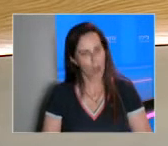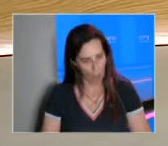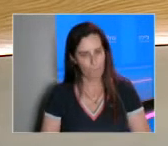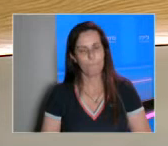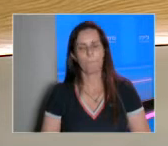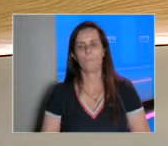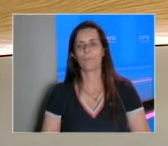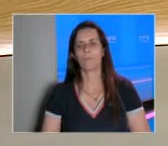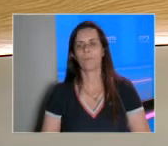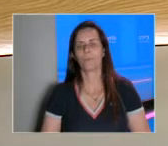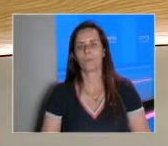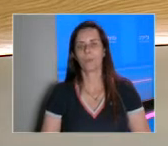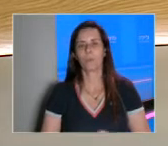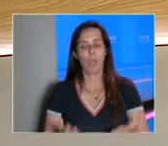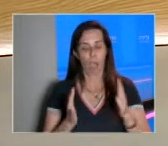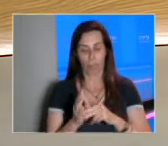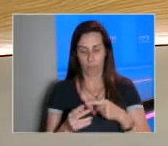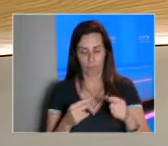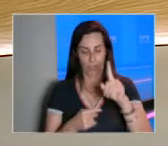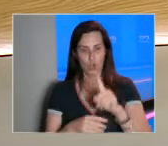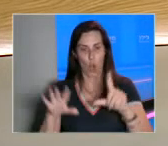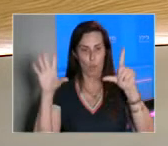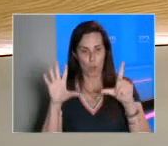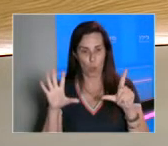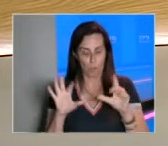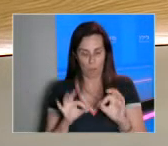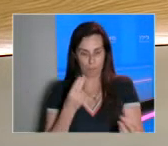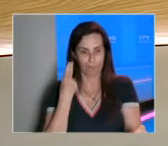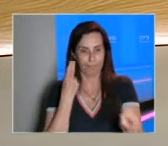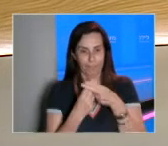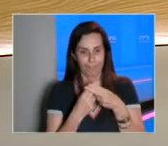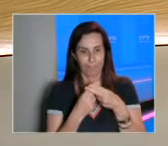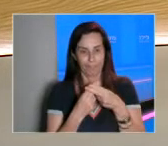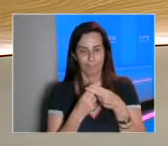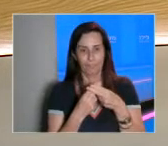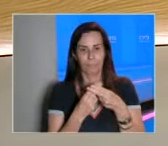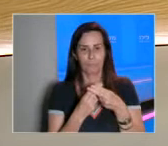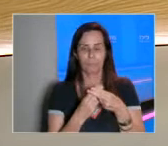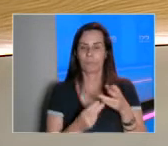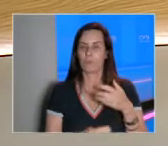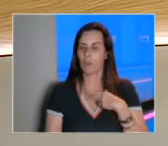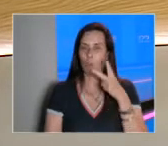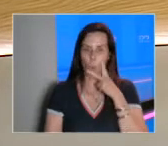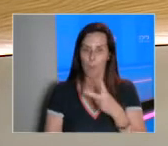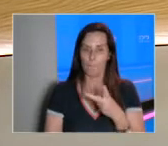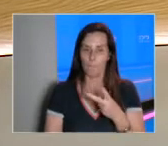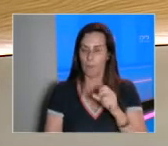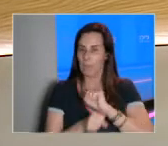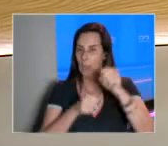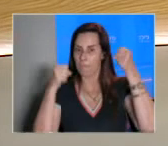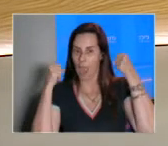וערב טוב. ערב טוב, התאריך היעד, ה-1 ביולי, ממש נמצא מעבר לפינה, ואנחנו רואים את